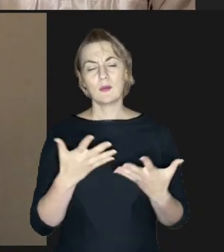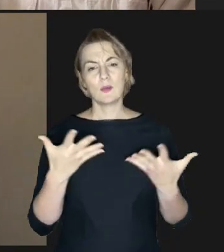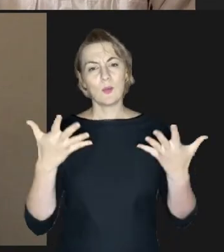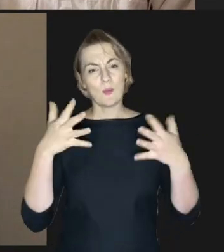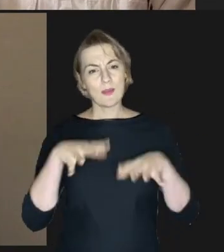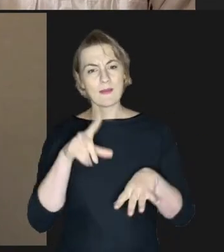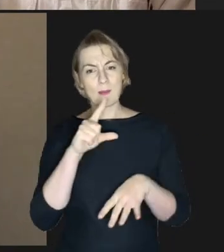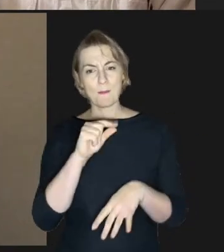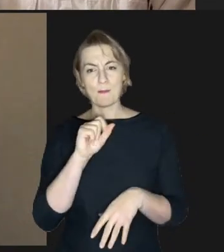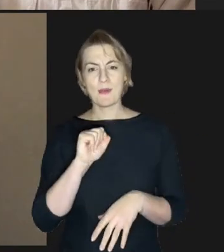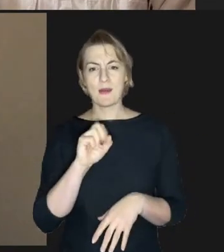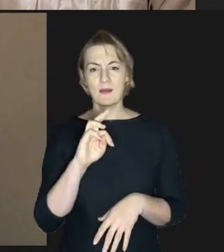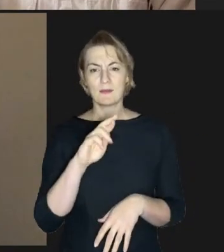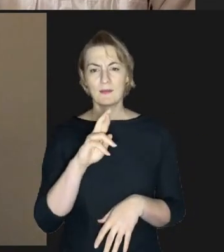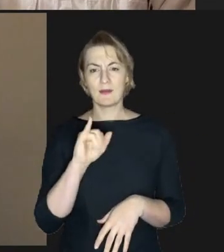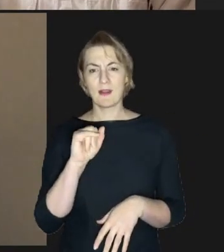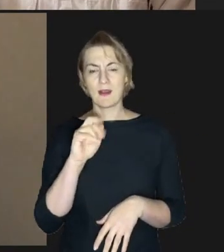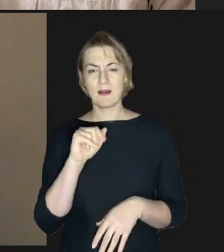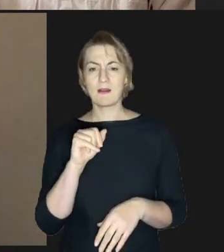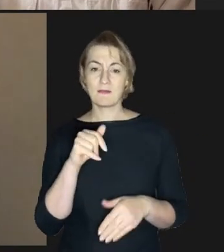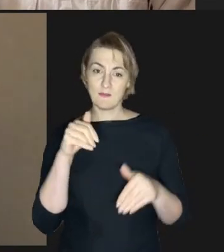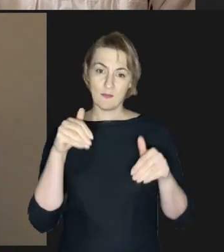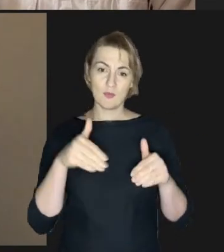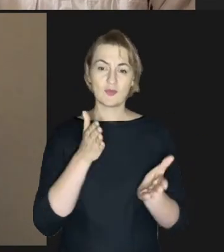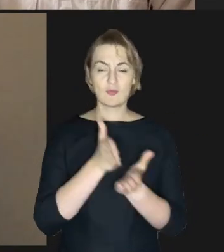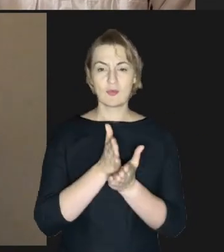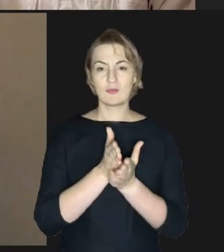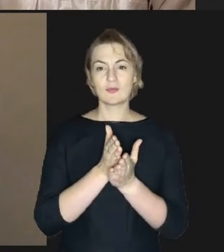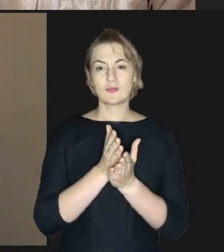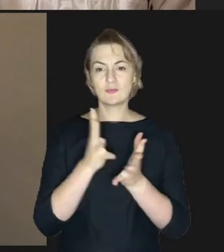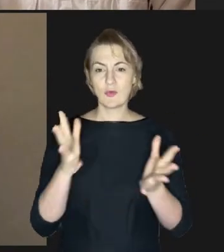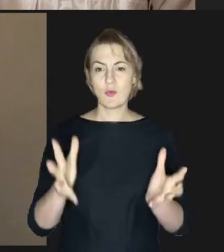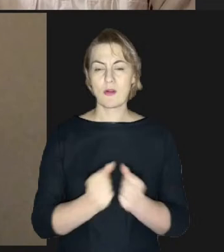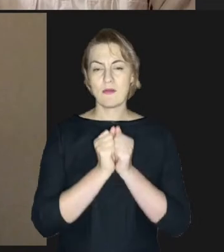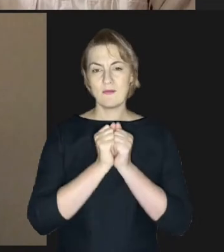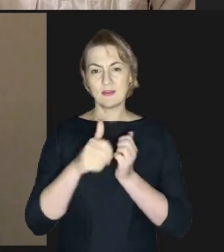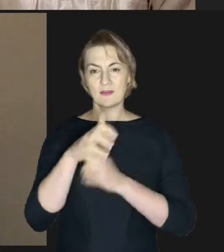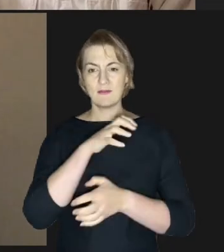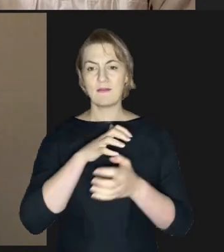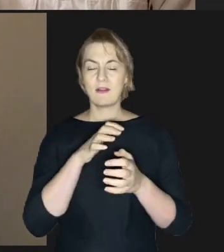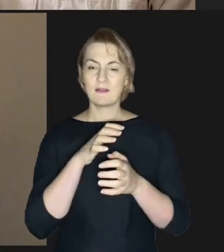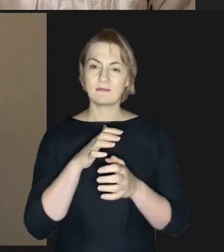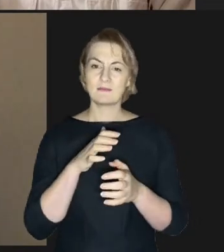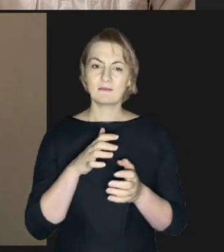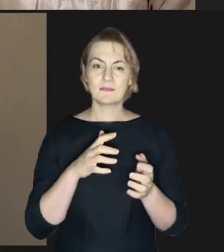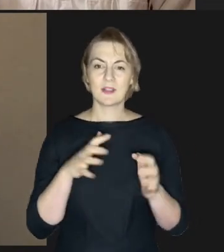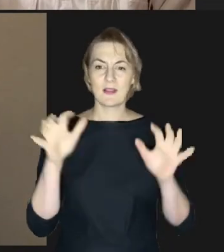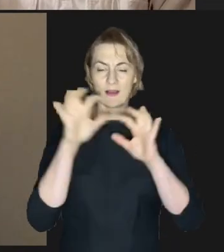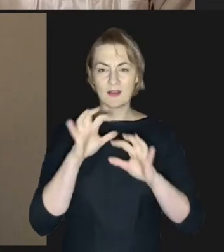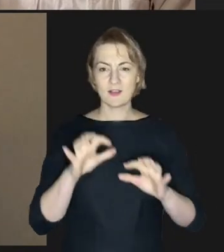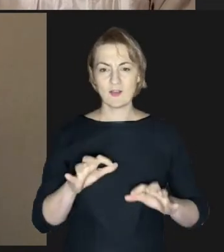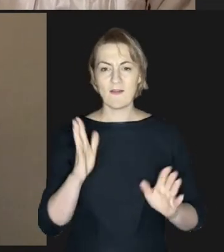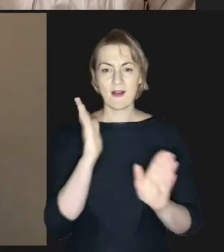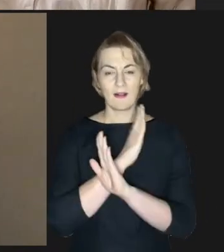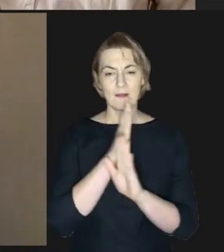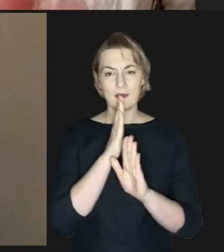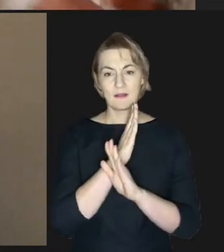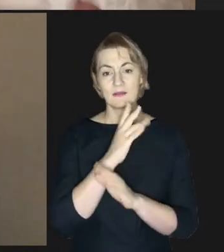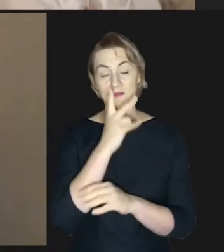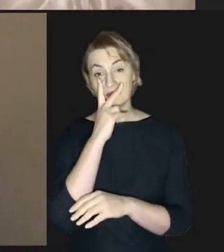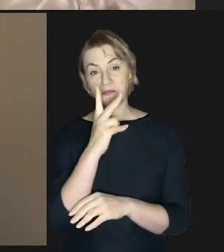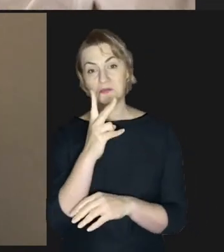może przyczynić się do uratowania świata przed katastrofą klimatyczną? Czy dostrzegasz jakiś związek między